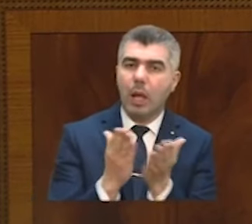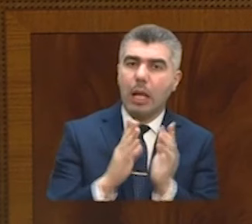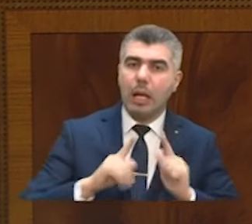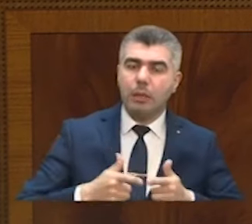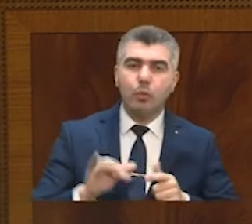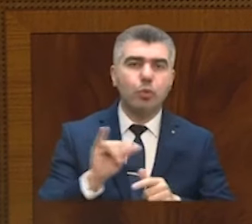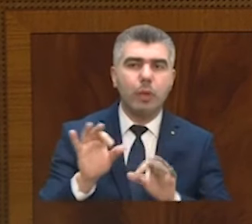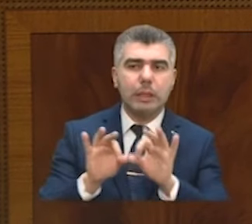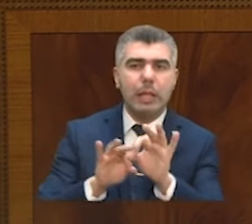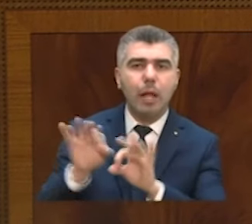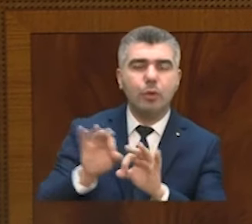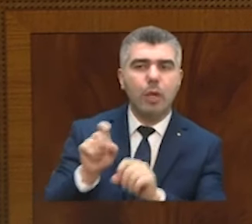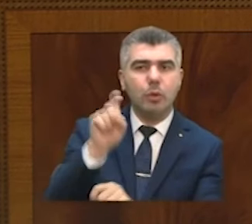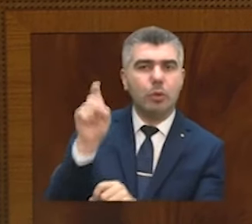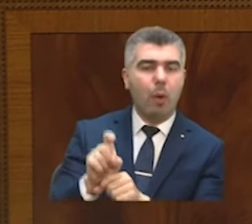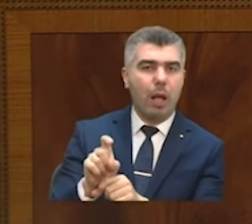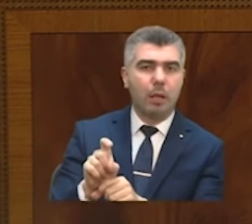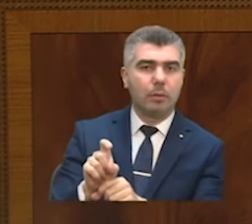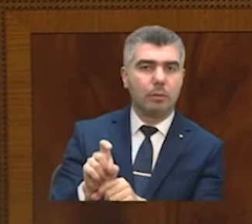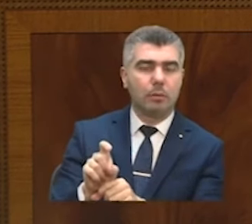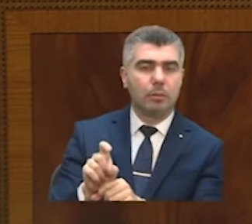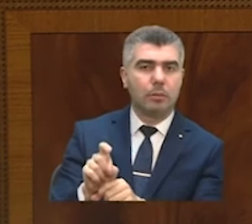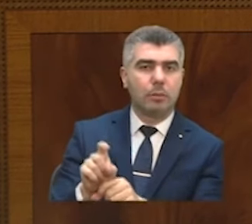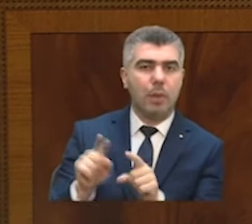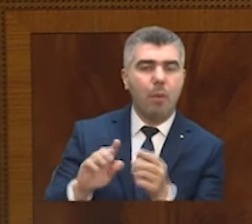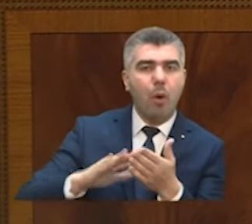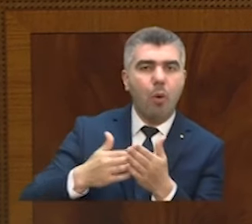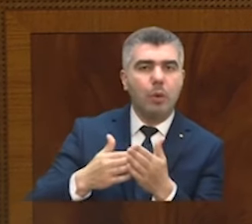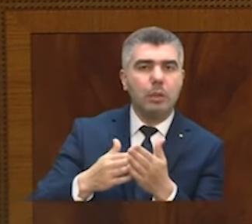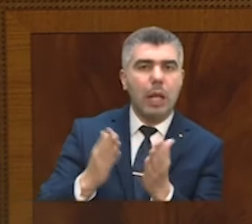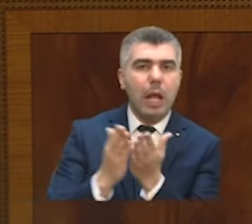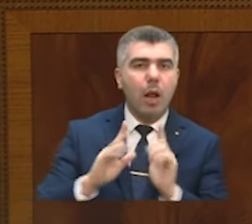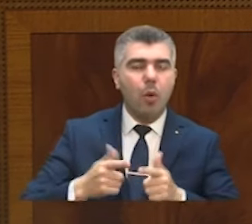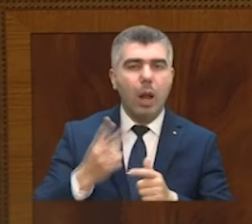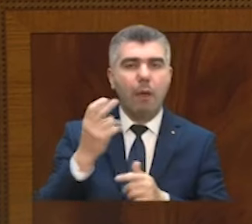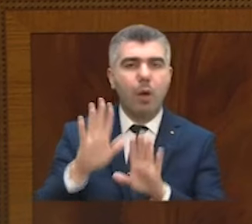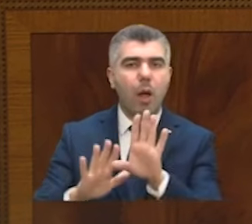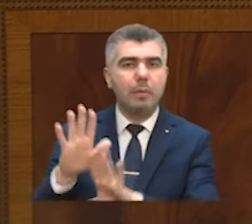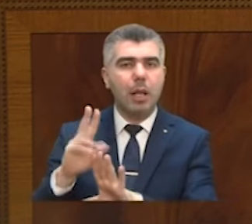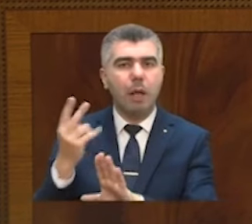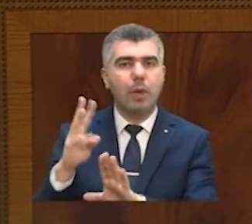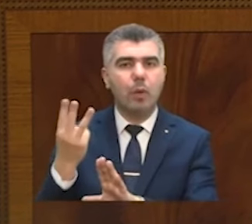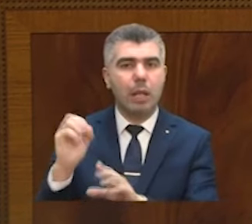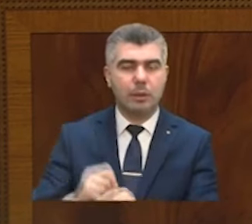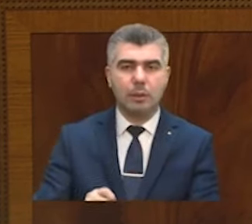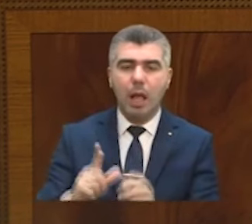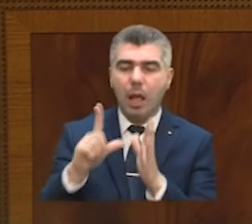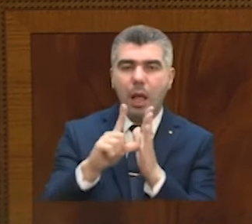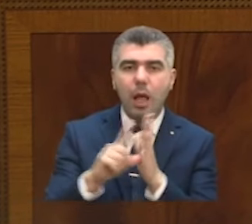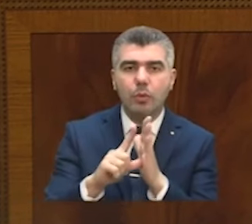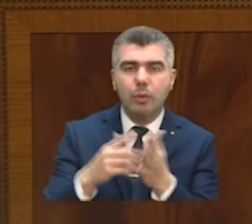هي الاستراتيجية ديال المنظومة التربية والتكوين 2015-2030، أين هو القانون